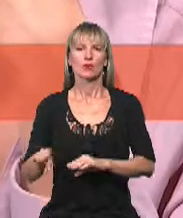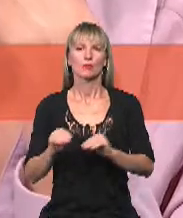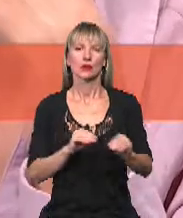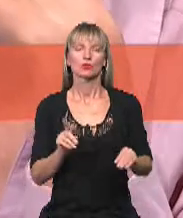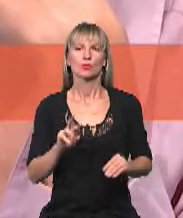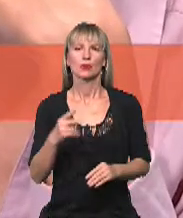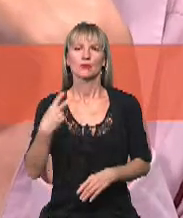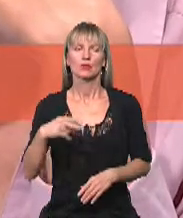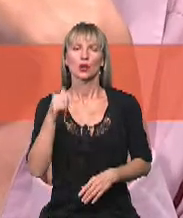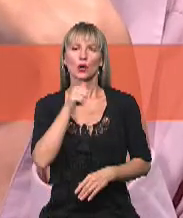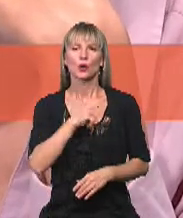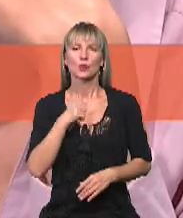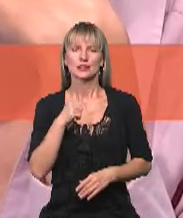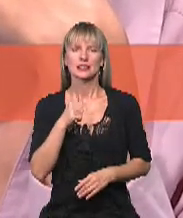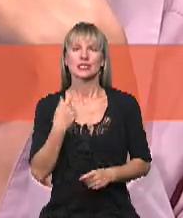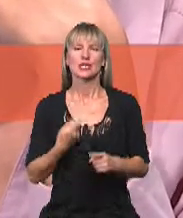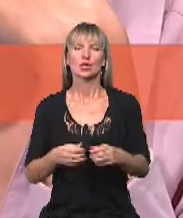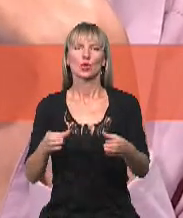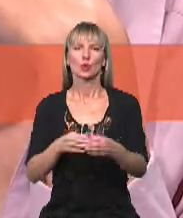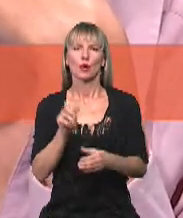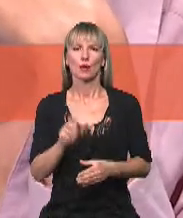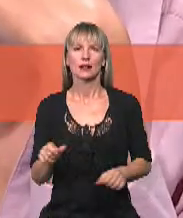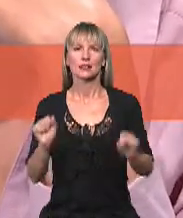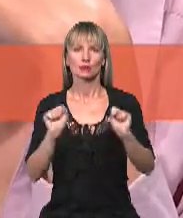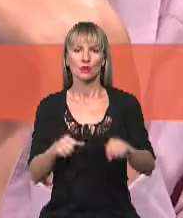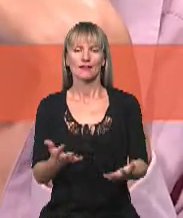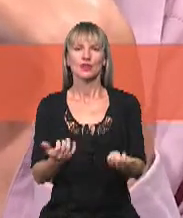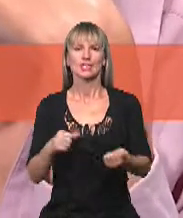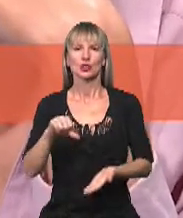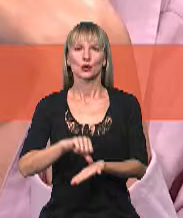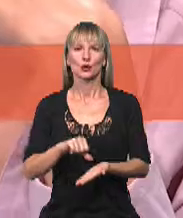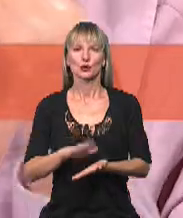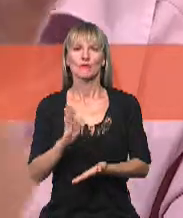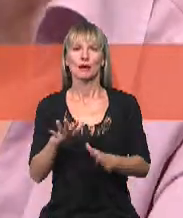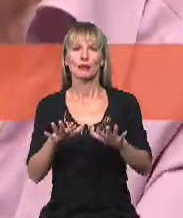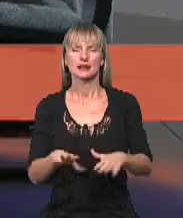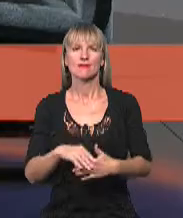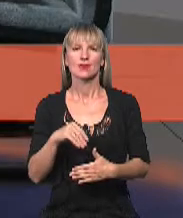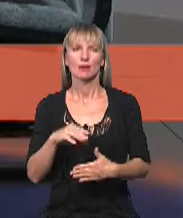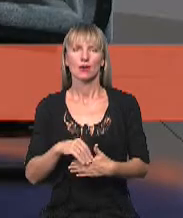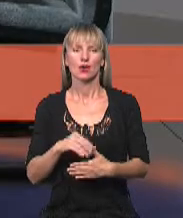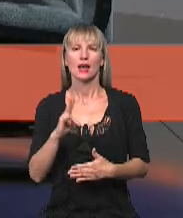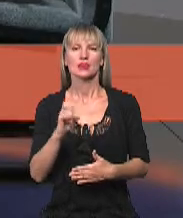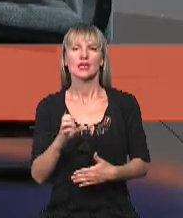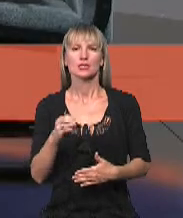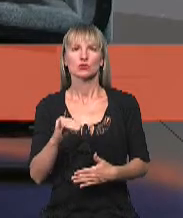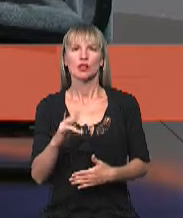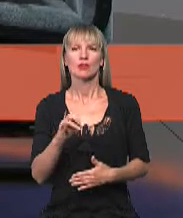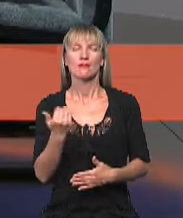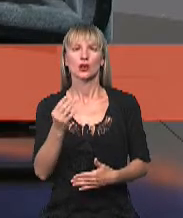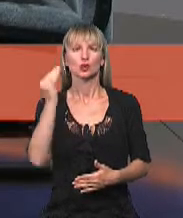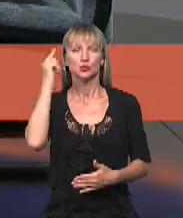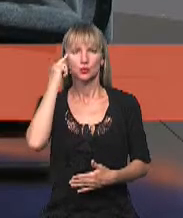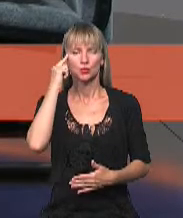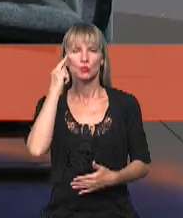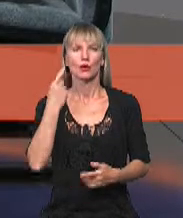вже в 2020 році ці групи громадян змогли взяти участь у місцевих виборах. Настю, на вашу думку,